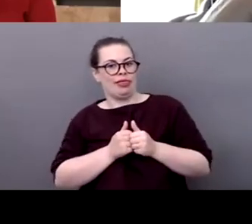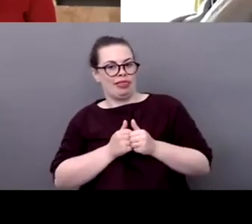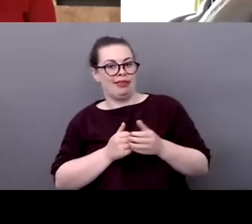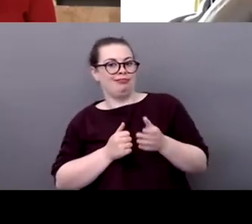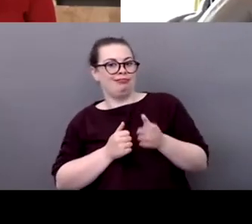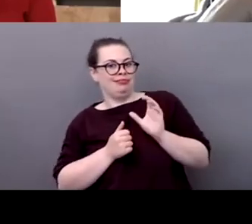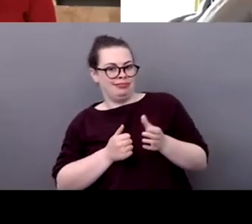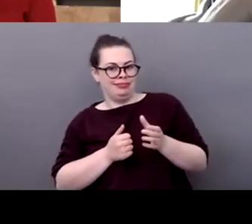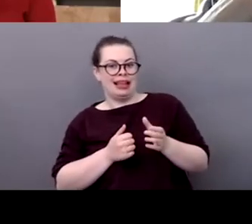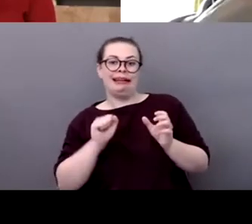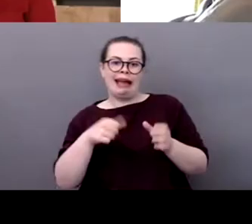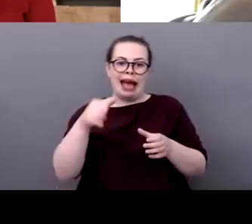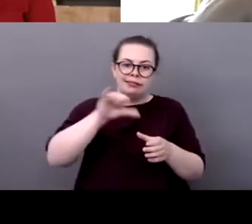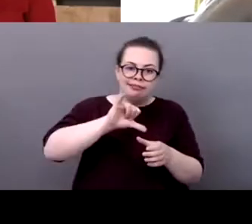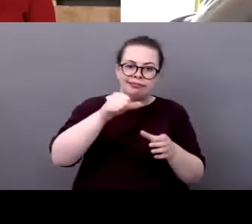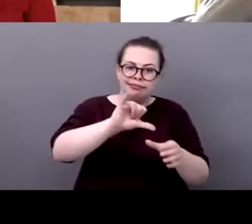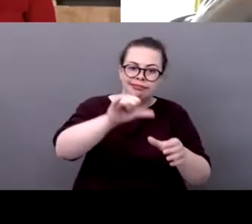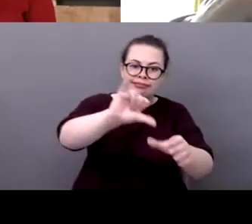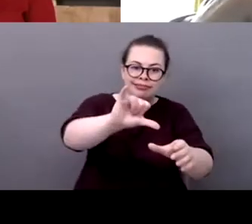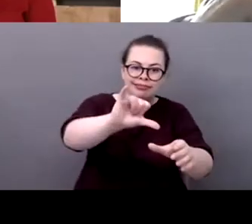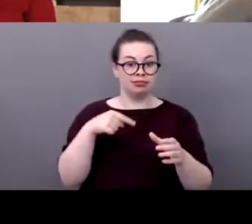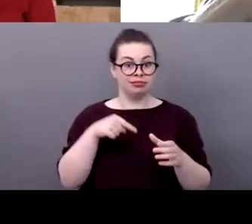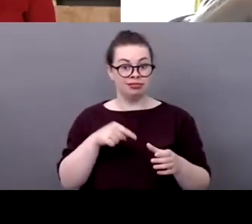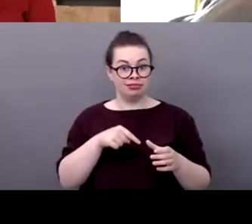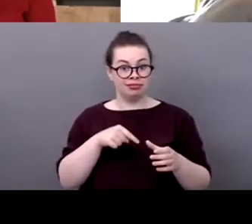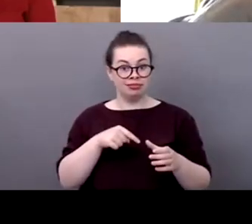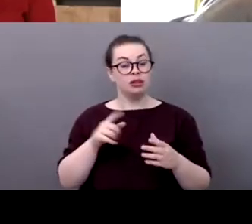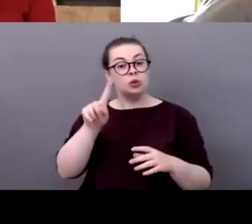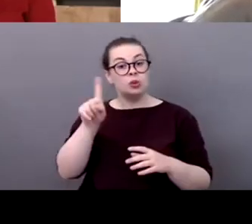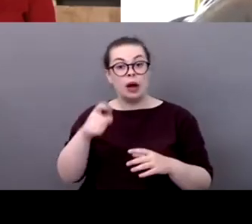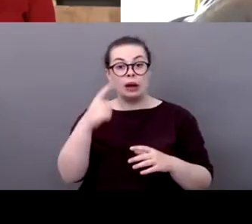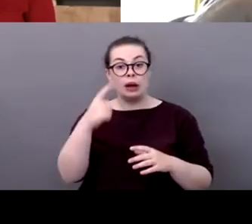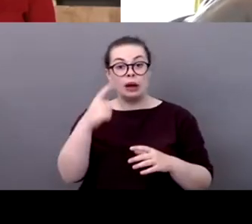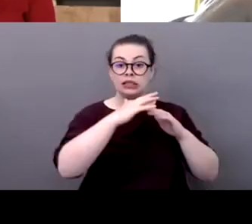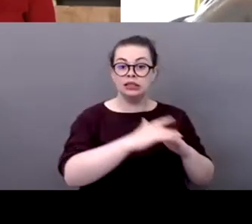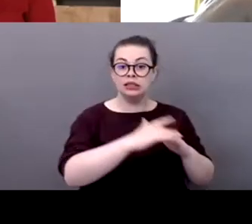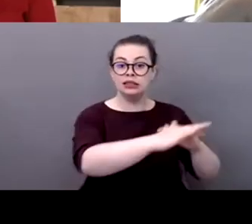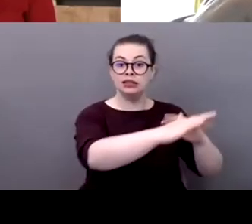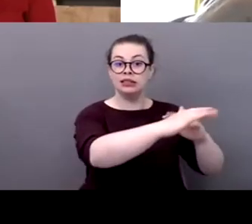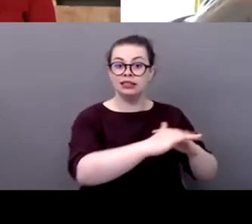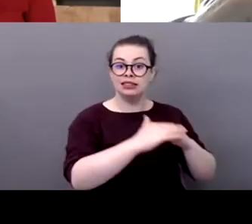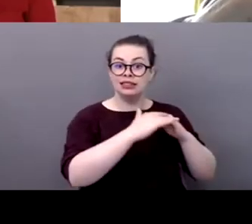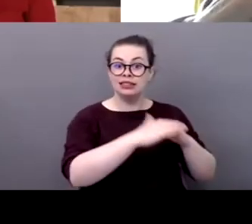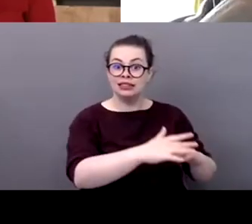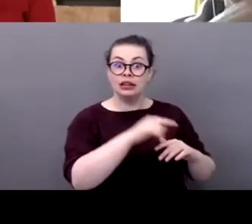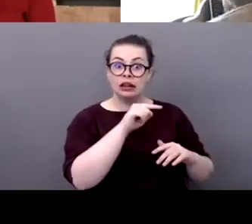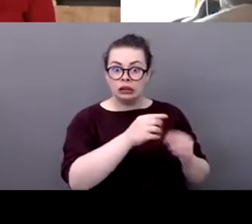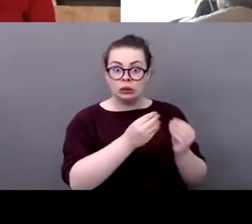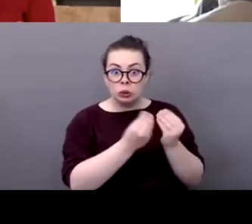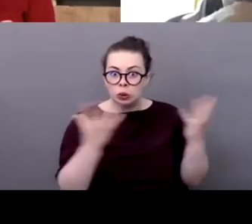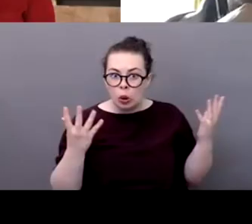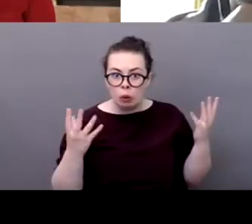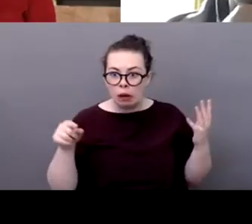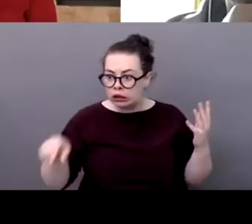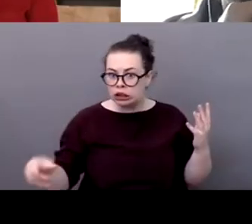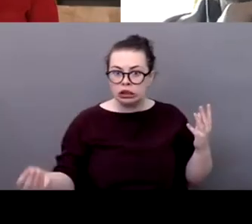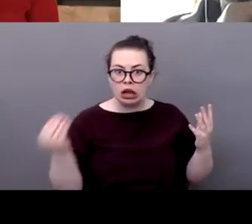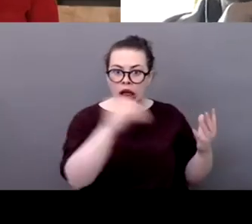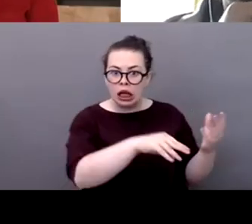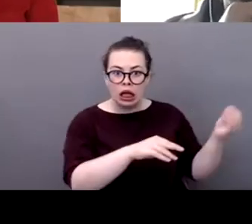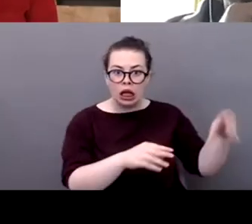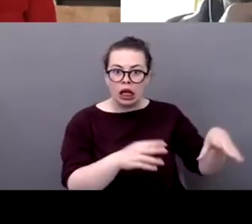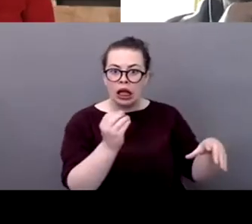quand on pense à ça, on se dit mais c'est énorme. Et donc, que faire? Effectivement, il faudrait une législation